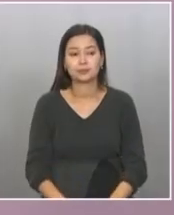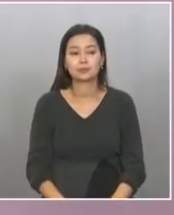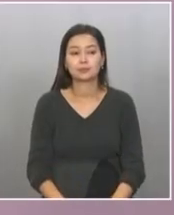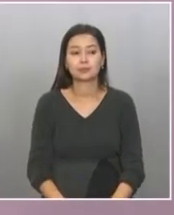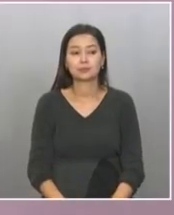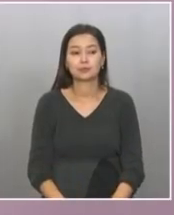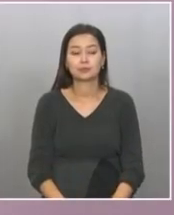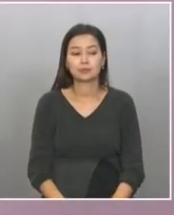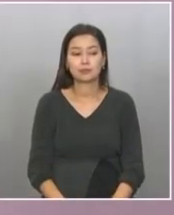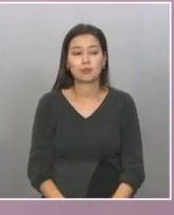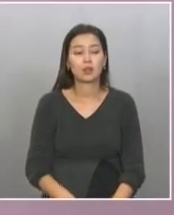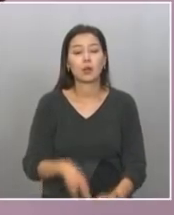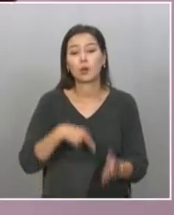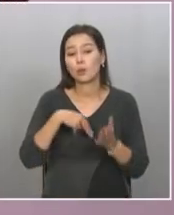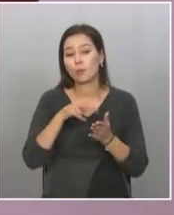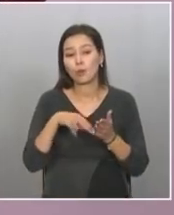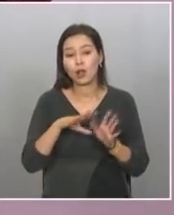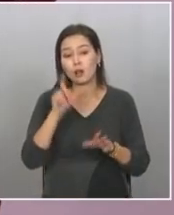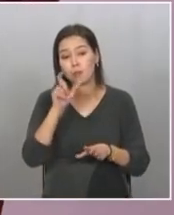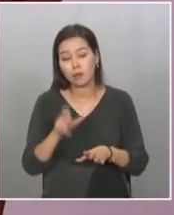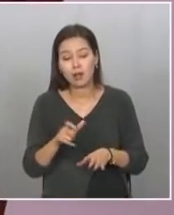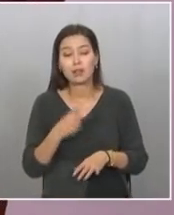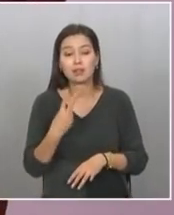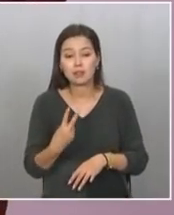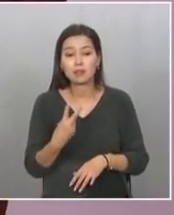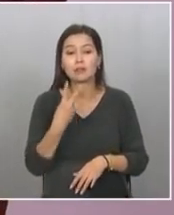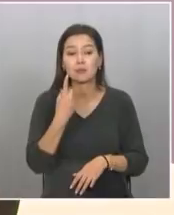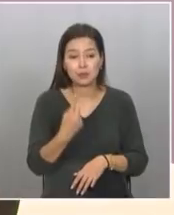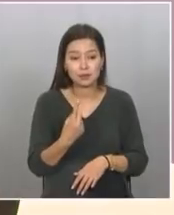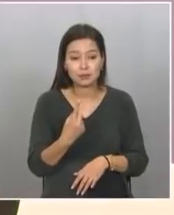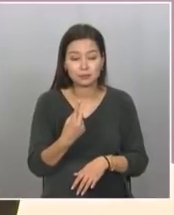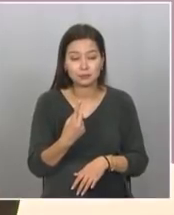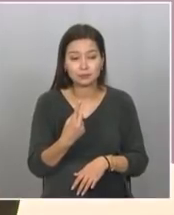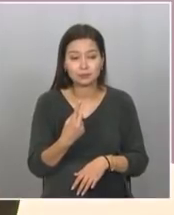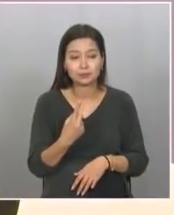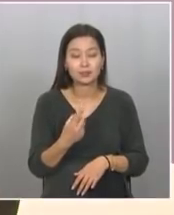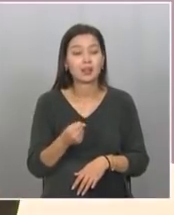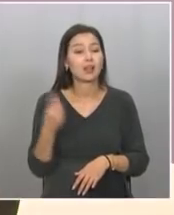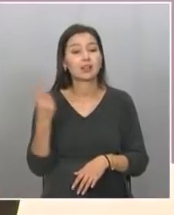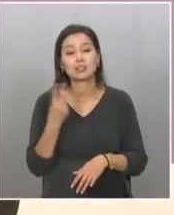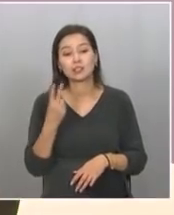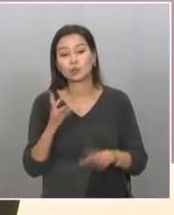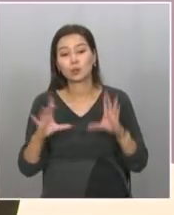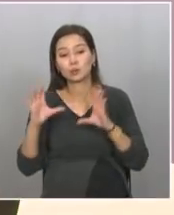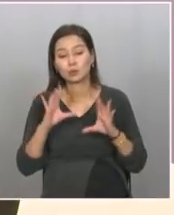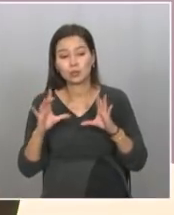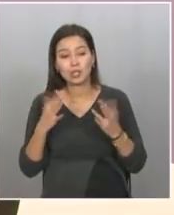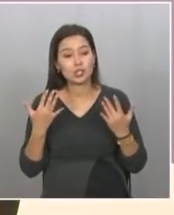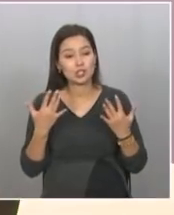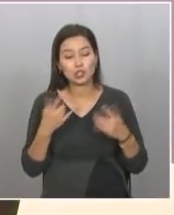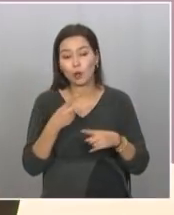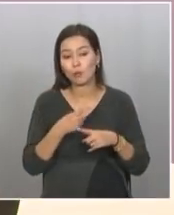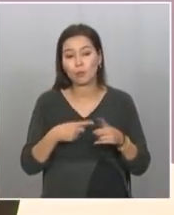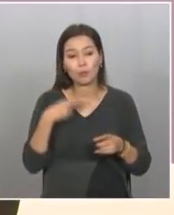Дұрыс. Боялмаған бөліктері екіден бір бөлігі. Ал екінші дөңгелектің неше